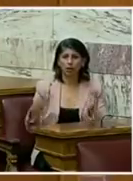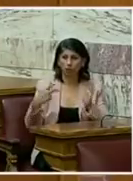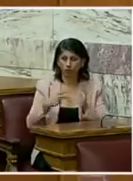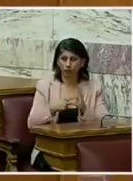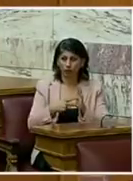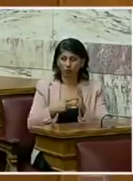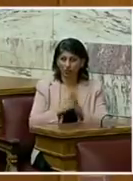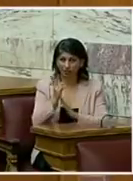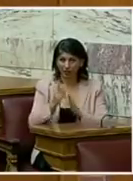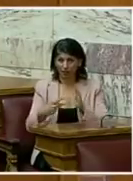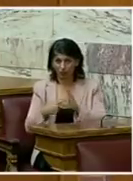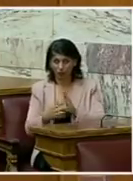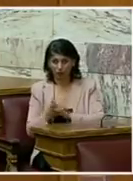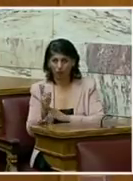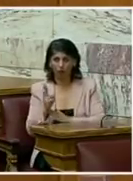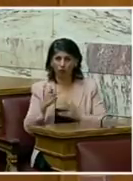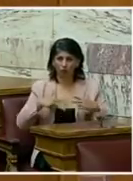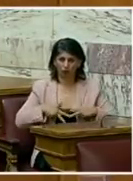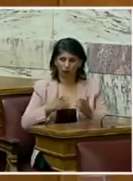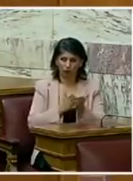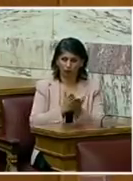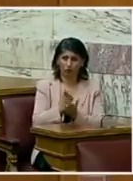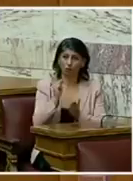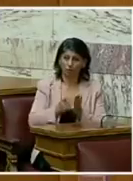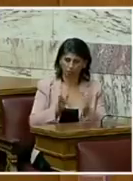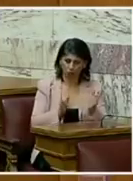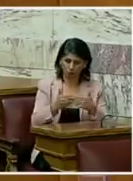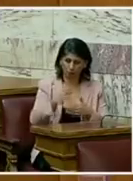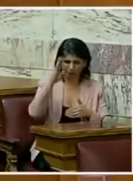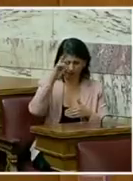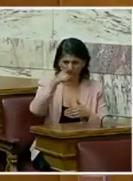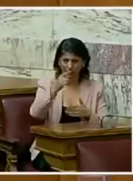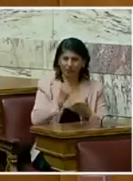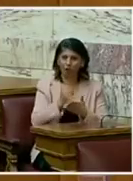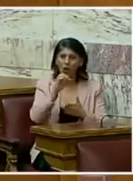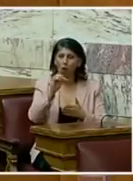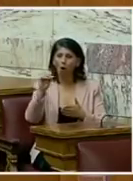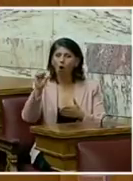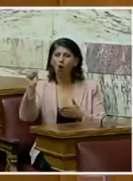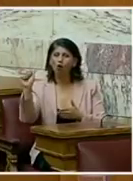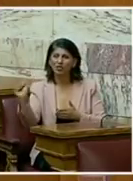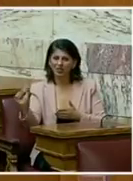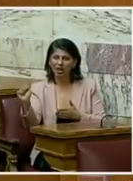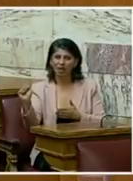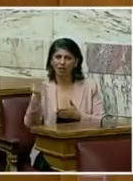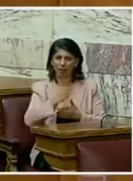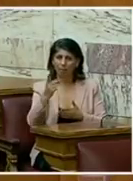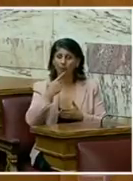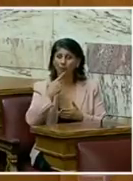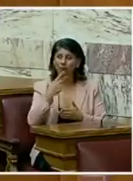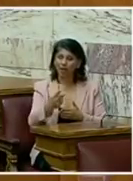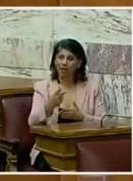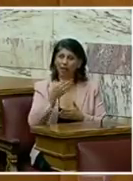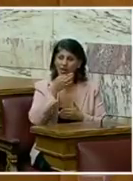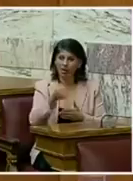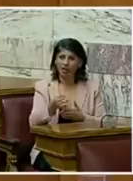2011-2012 το Υπουργείο Δικαιοσύνης, το ποινικό τμήμα του Υπουργείου Δικαιοσύνης, τον είπα και όσα σε ειδικό το έγγραφο αναφέρουν στο Υπουργείο Δικαιοσύνης στη